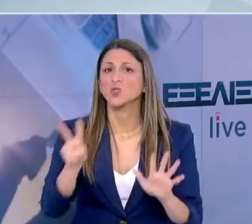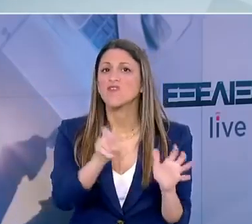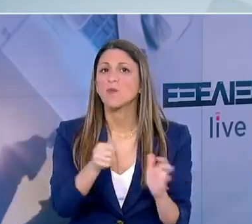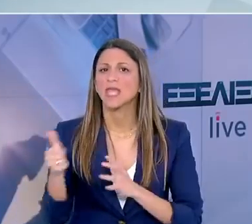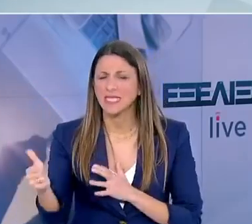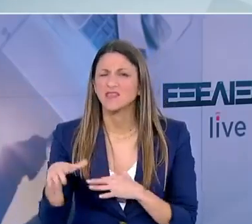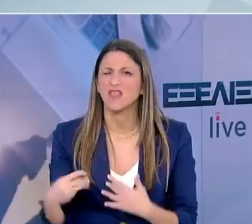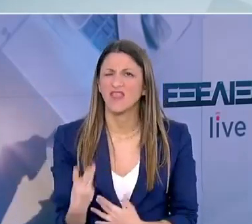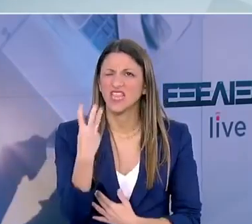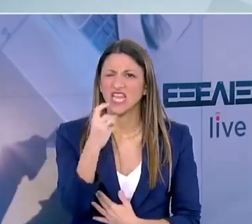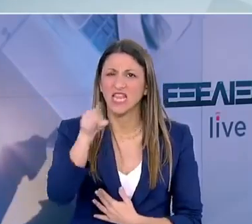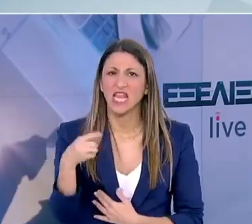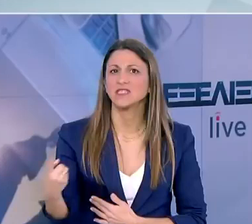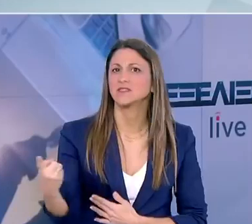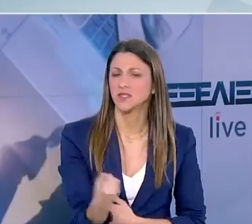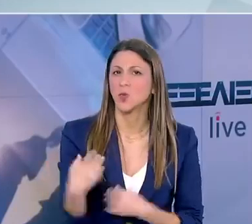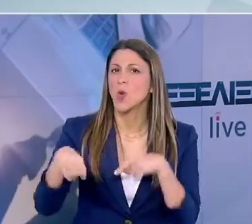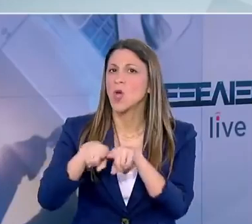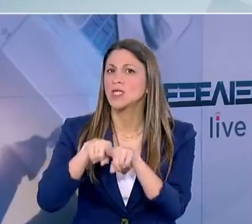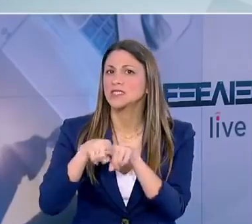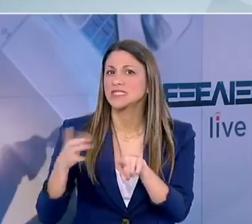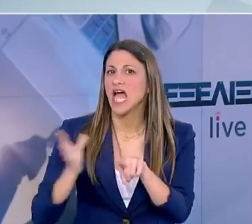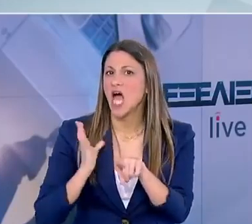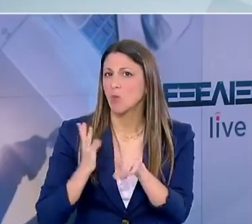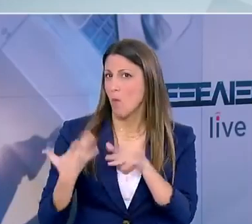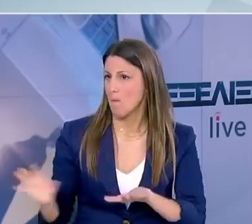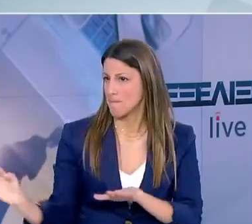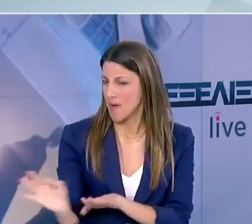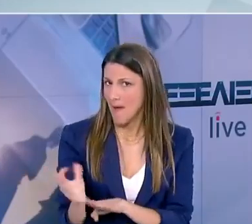776, δηλαδή το 39%, είναι σχετιζόμενα με ήδη γνωστό κρούσμα.